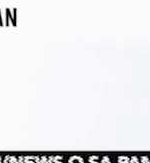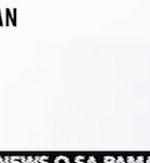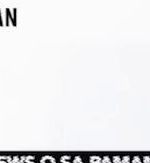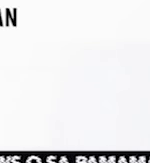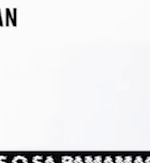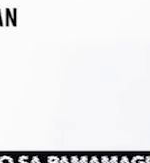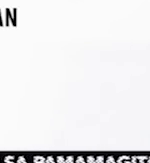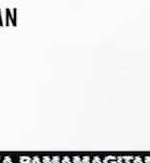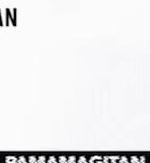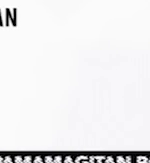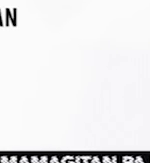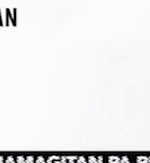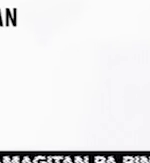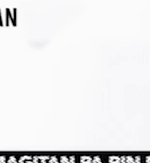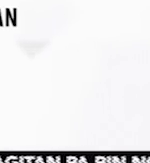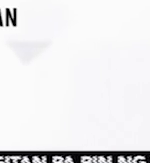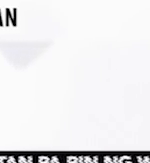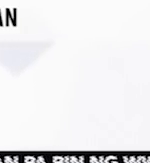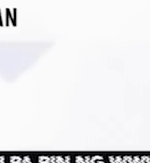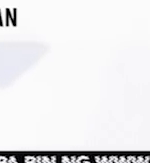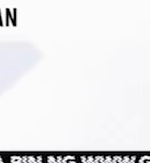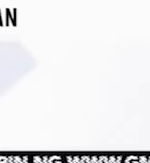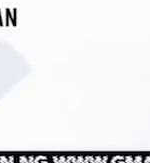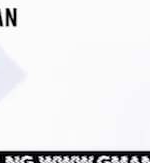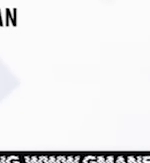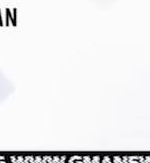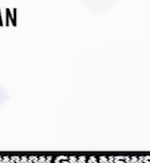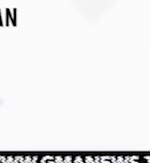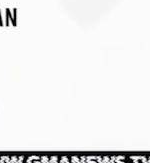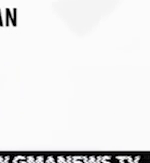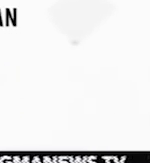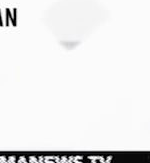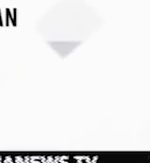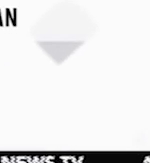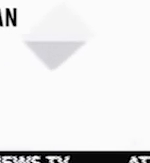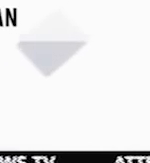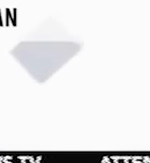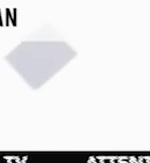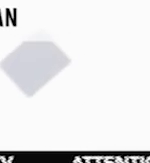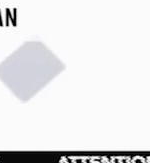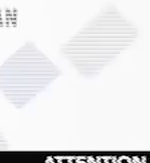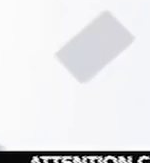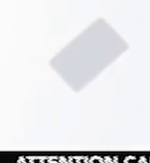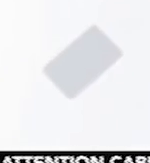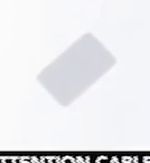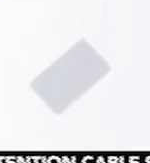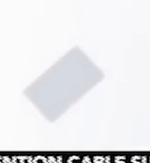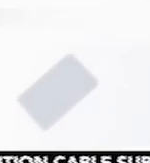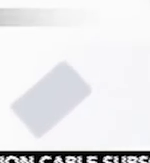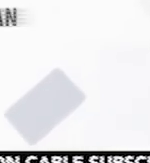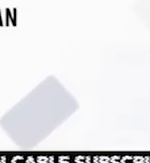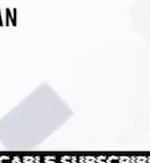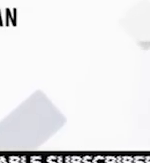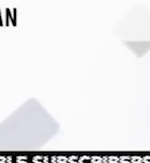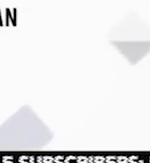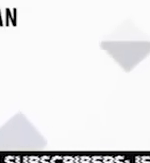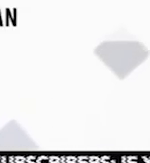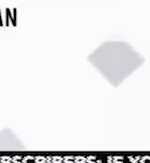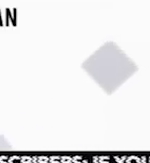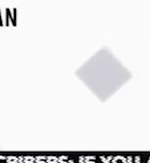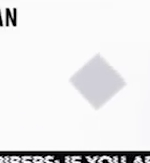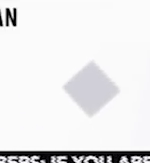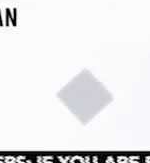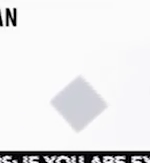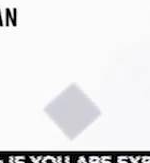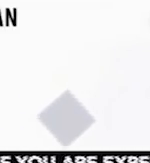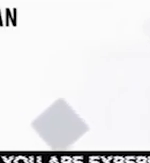siya nag-test at parehong nag-negatibo noong Lunes, January 31 at Martes, February 1. Gayon pa ba nananatili ito